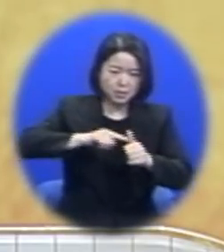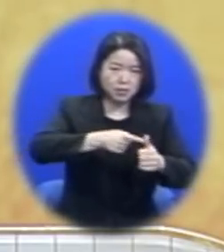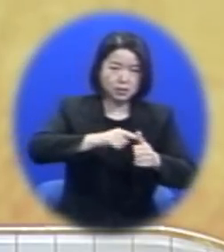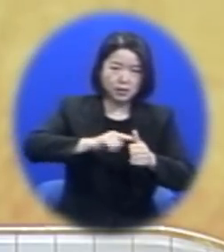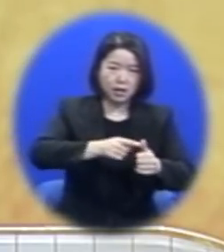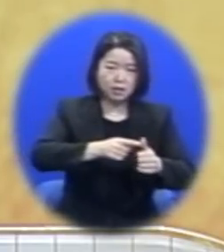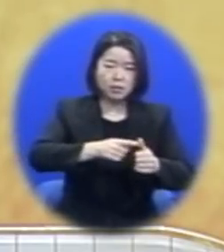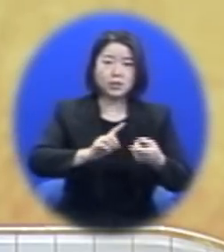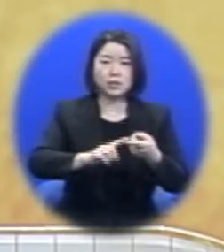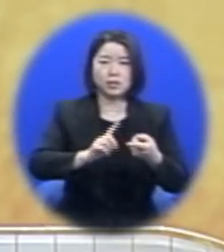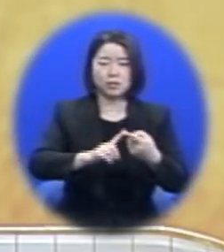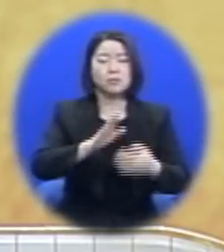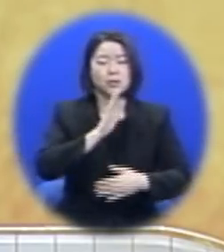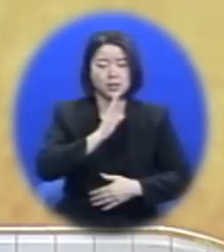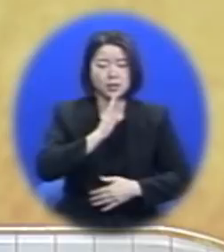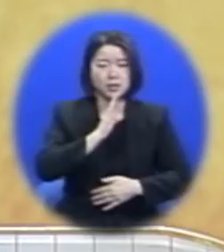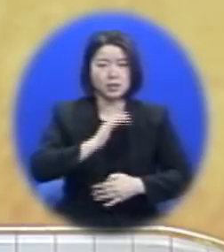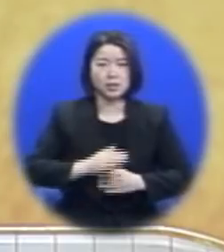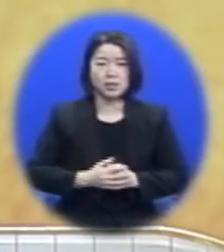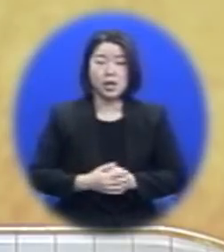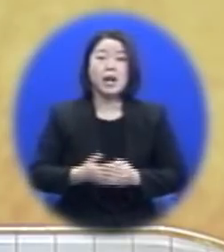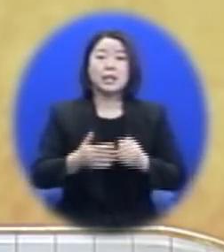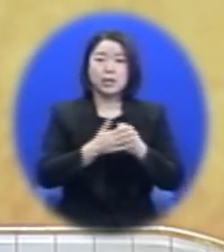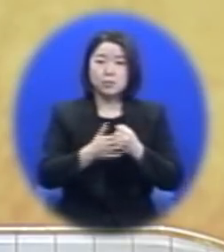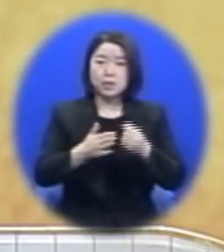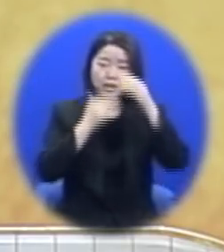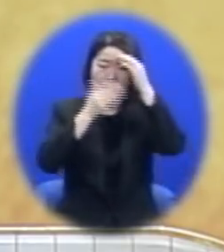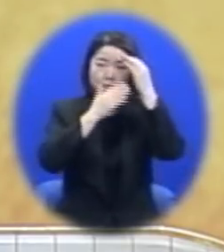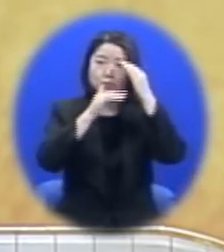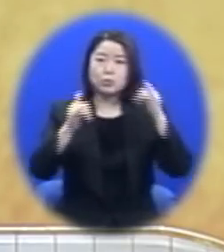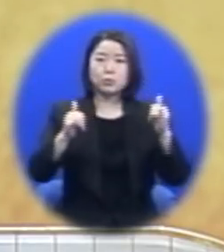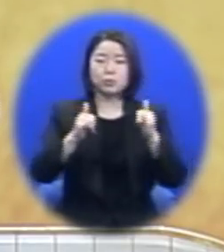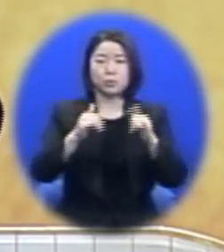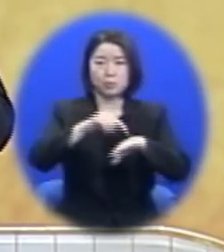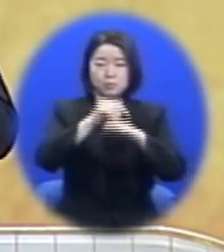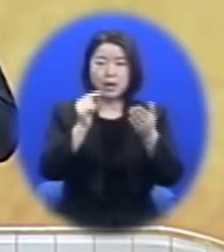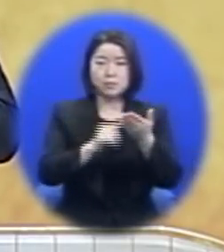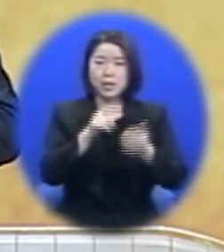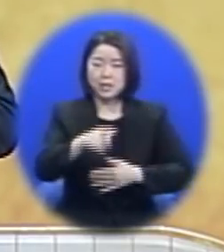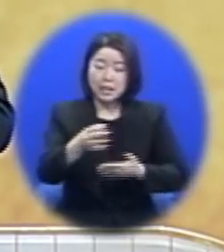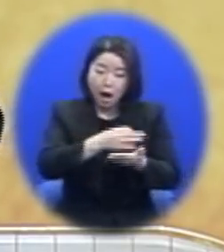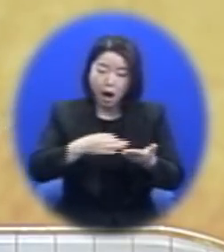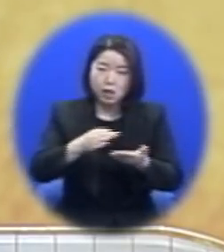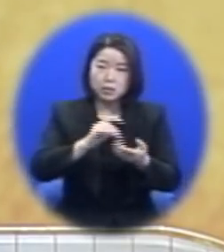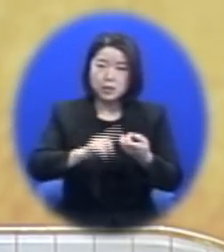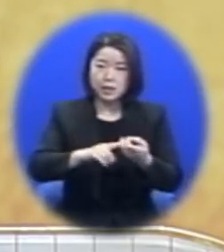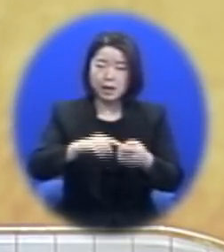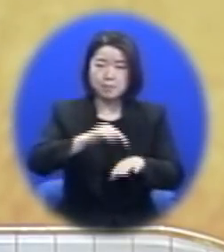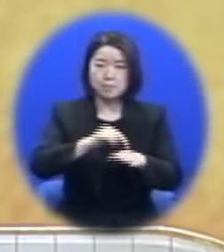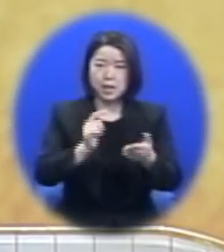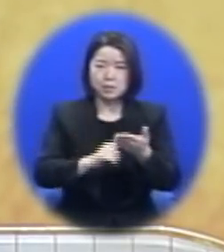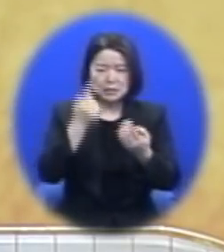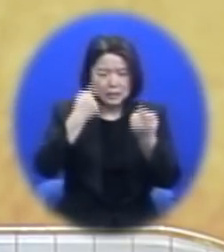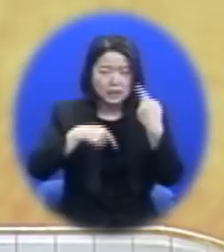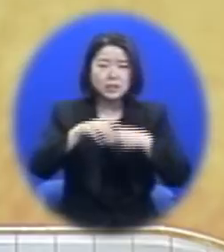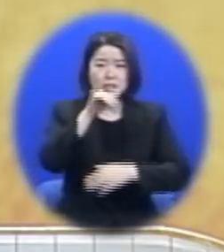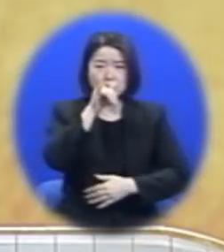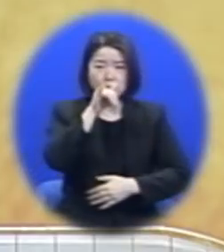것도 사실입니다. 그래서 성도들의 마음에 이 헌금에 대한 마음의 상처가